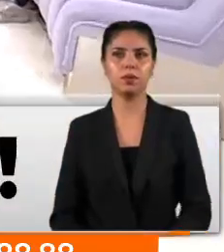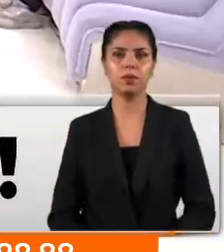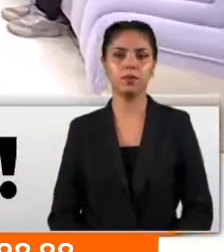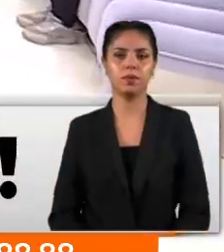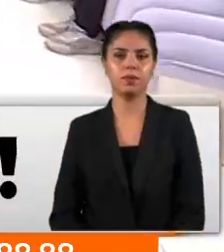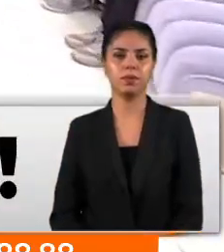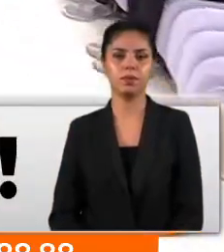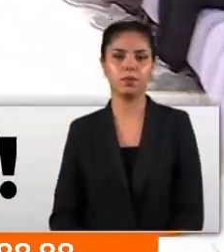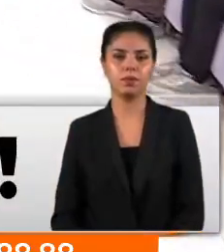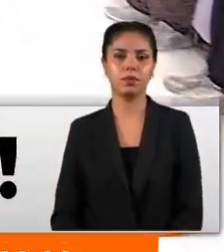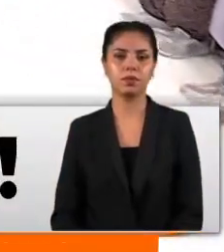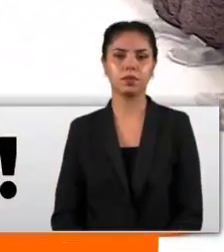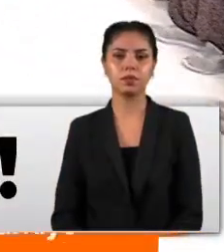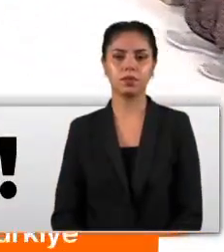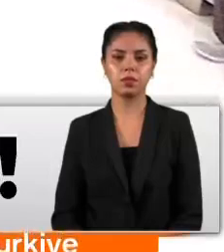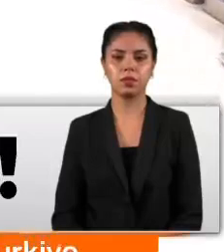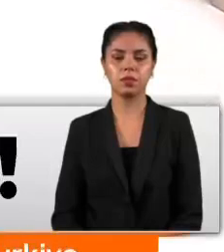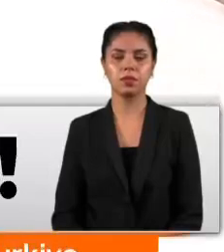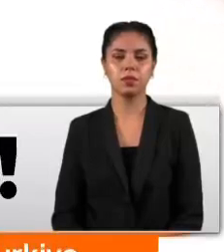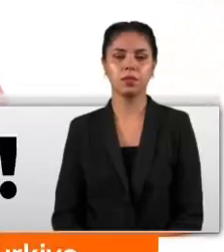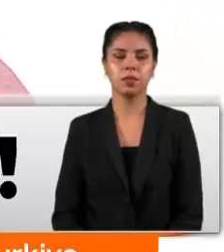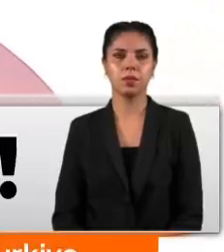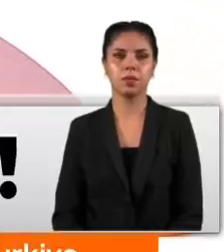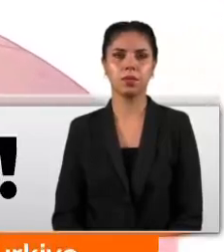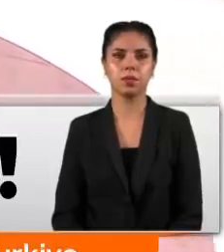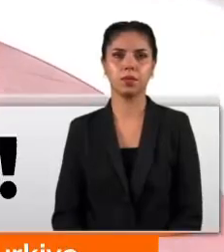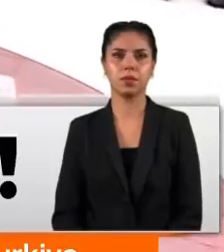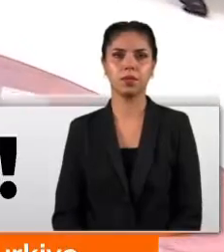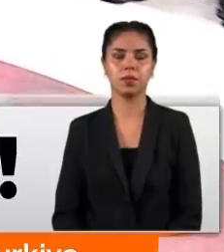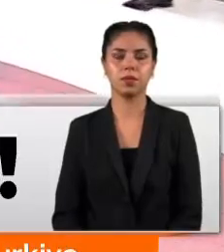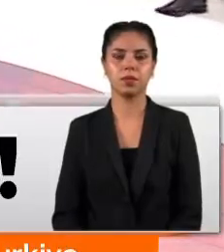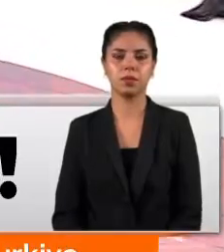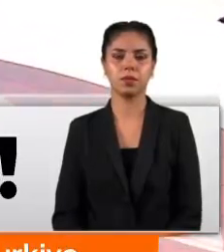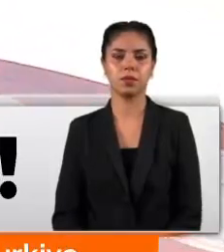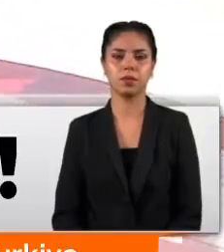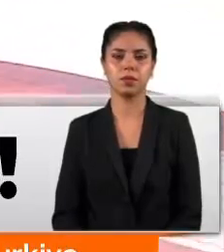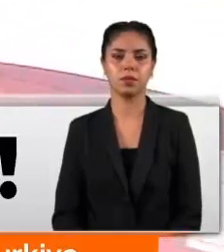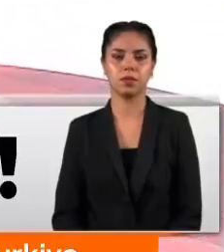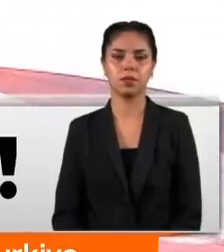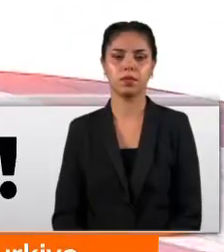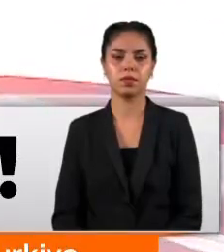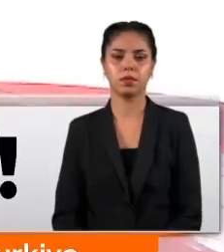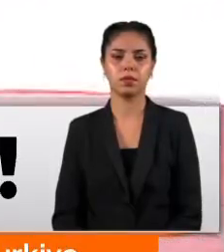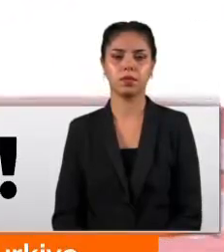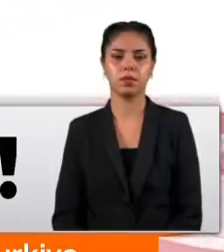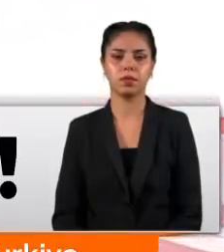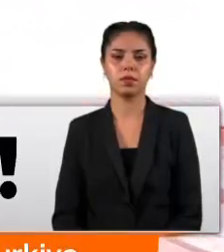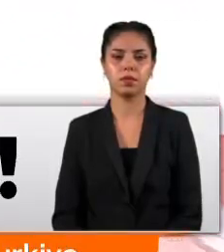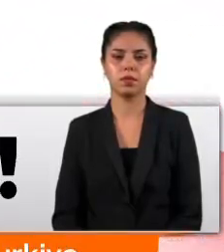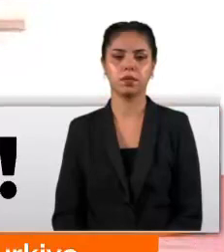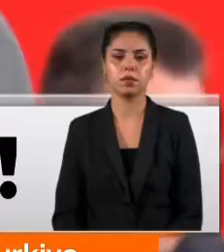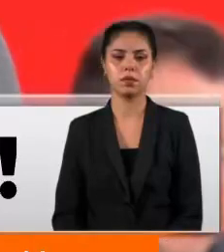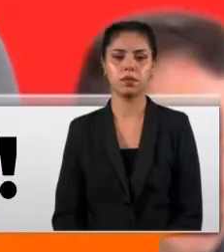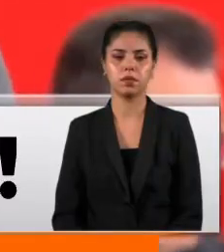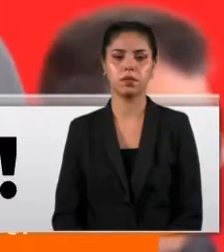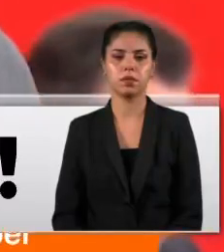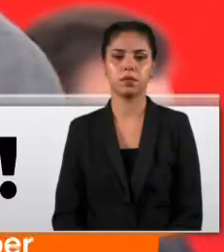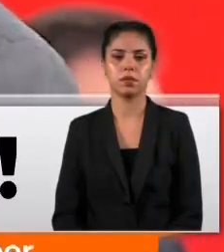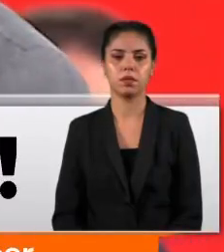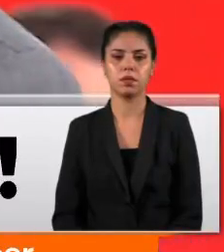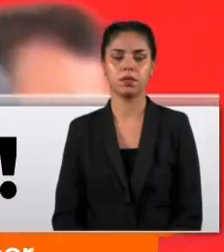Sarı çiçeğim benim. Ay yavrum ben ne edeyim seni? Kurtum. Sarı çiçeğim benim. Burada kocan yemin ettin lan